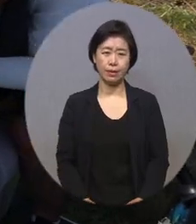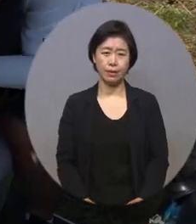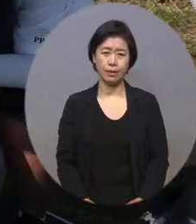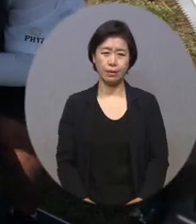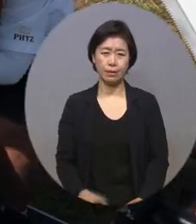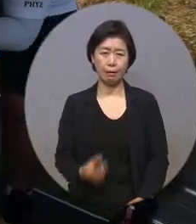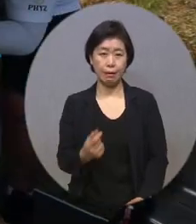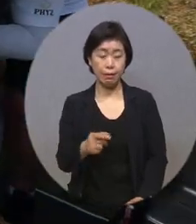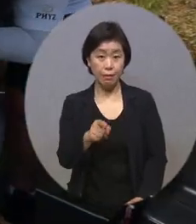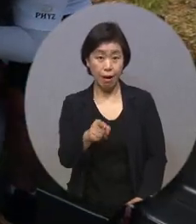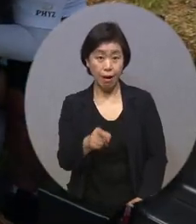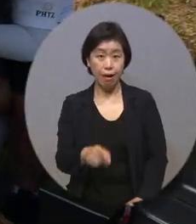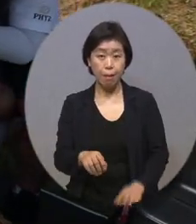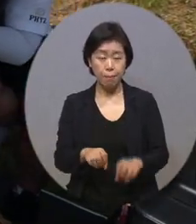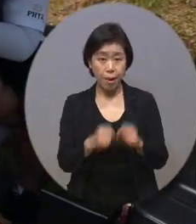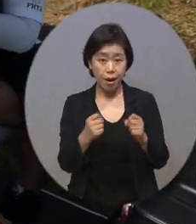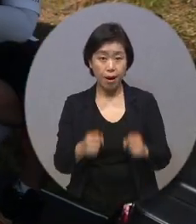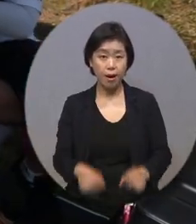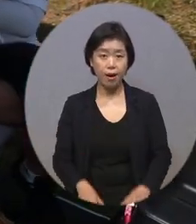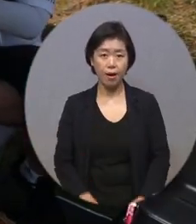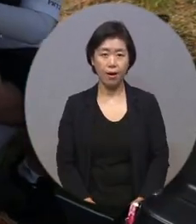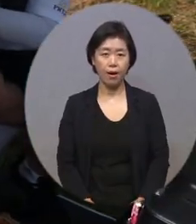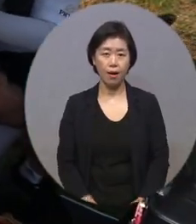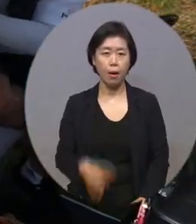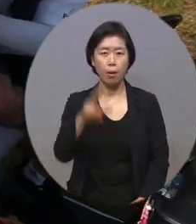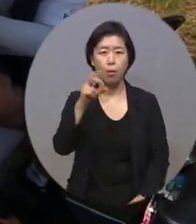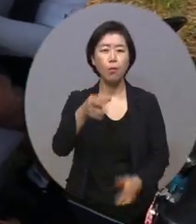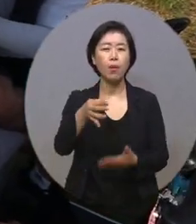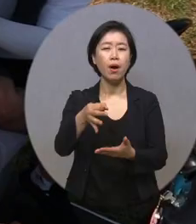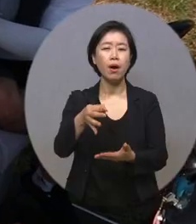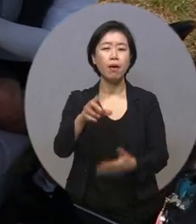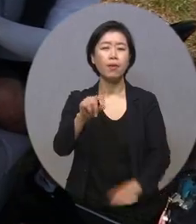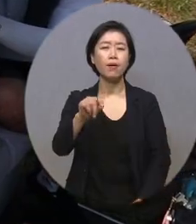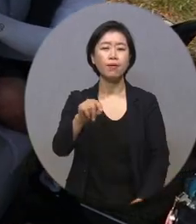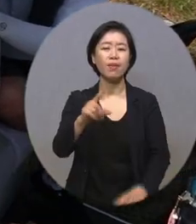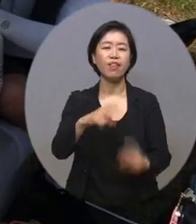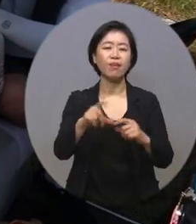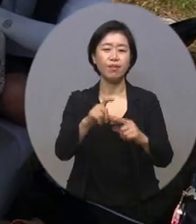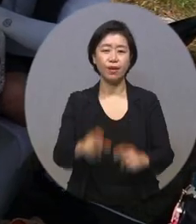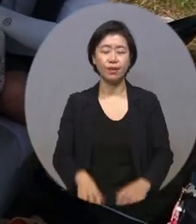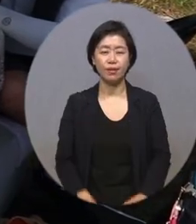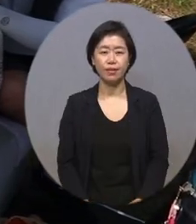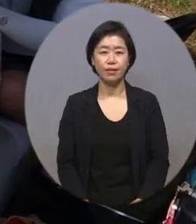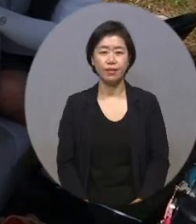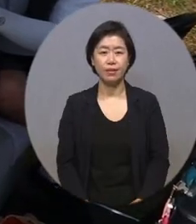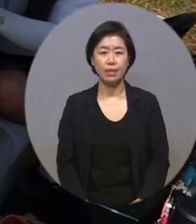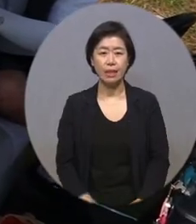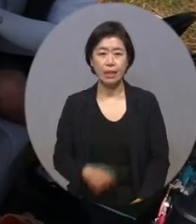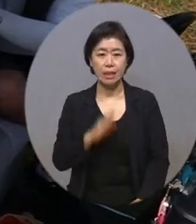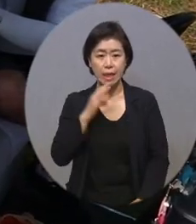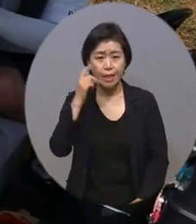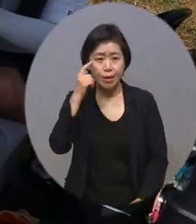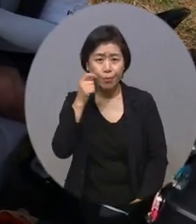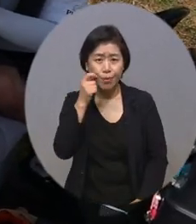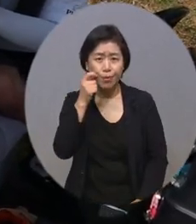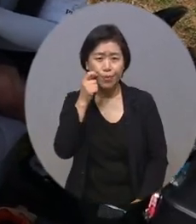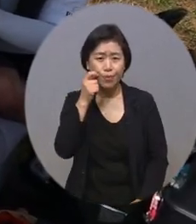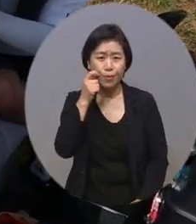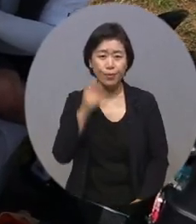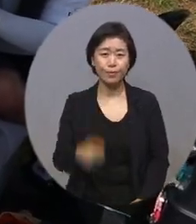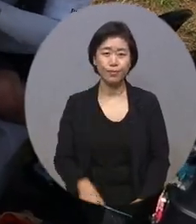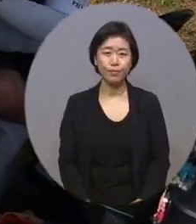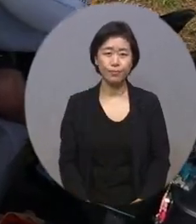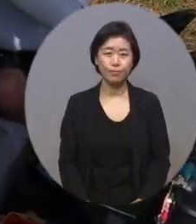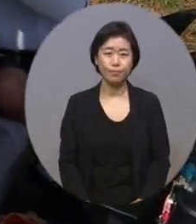먹은 게. 대박! 아 맞네. 아 볼 넣었습니다. 우와 나 생각도 못했어. 저 이거 이거.